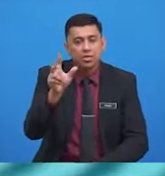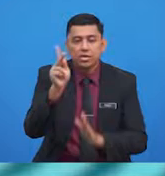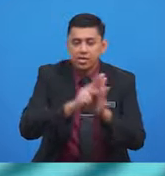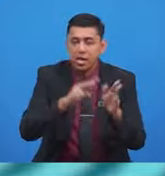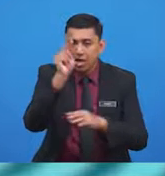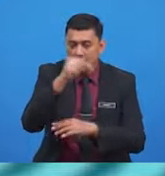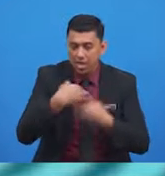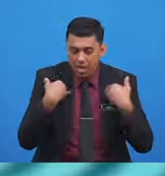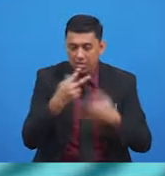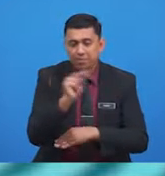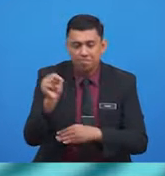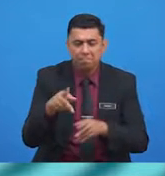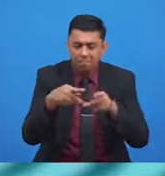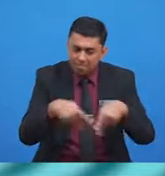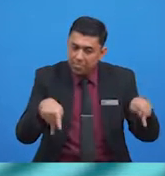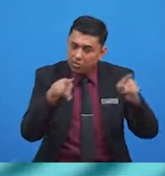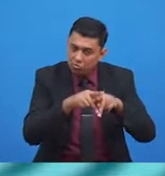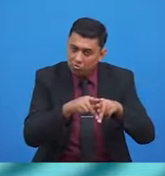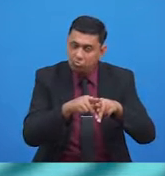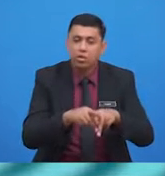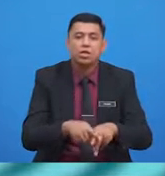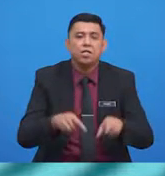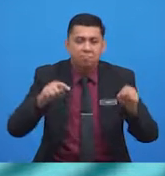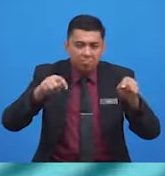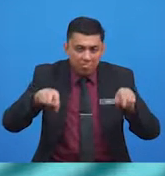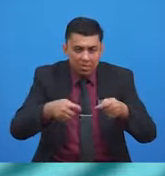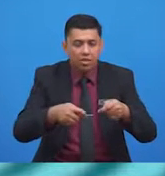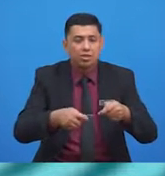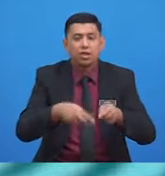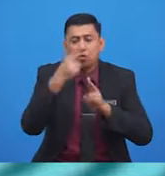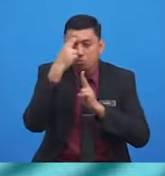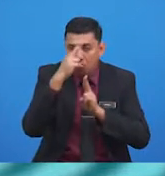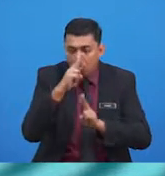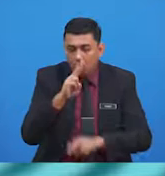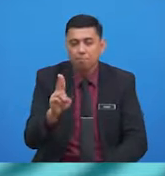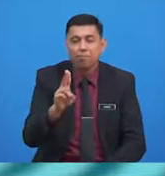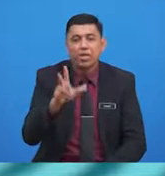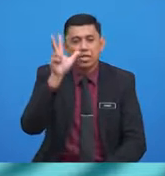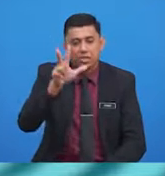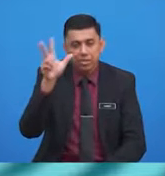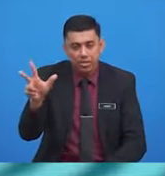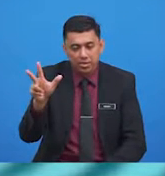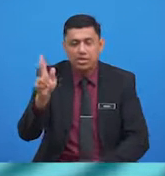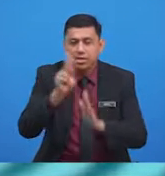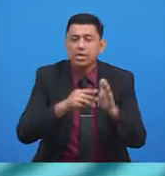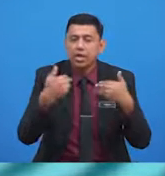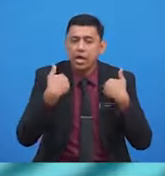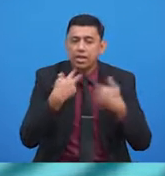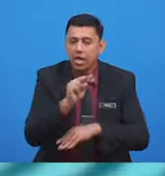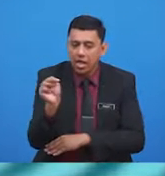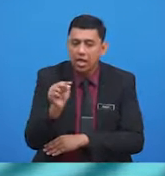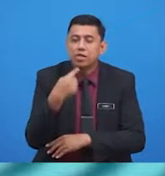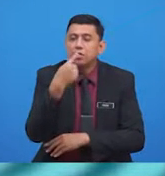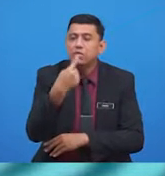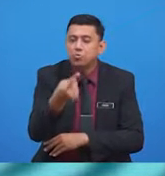dan murid perlu menyatakan tindakan hormat berdasarkan ketiga-tiga situasi tersebut.